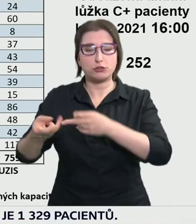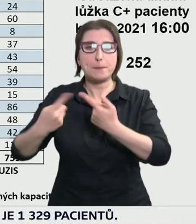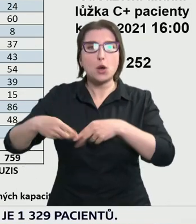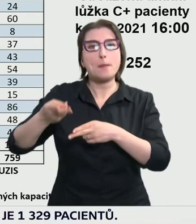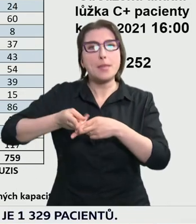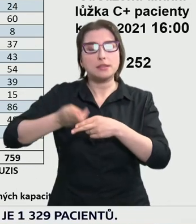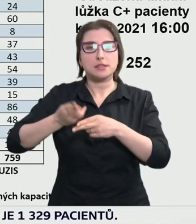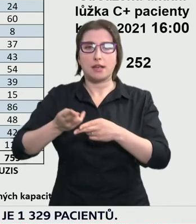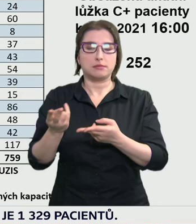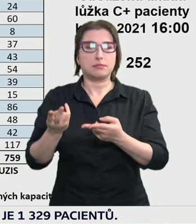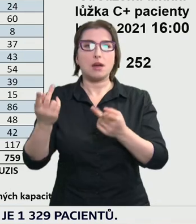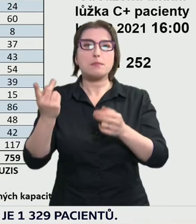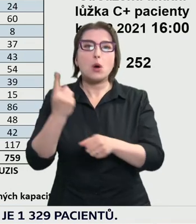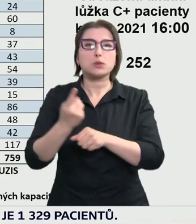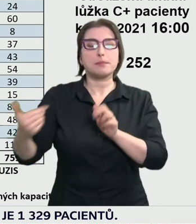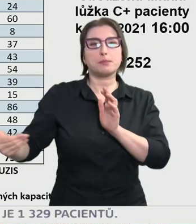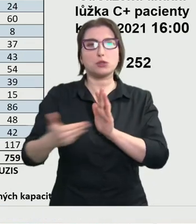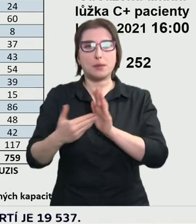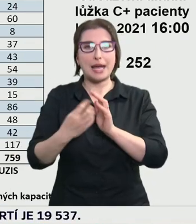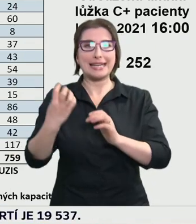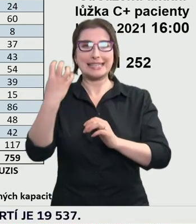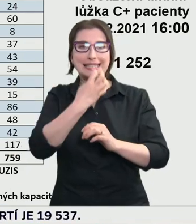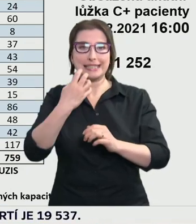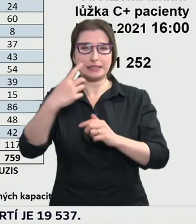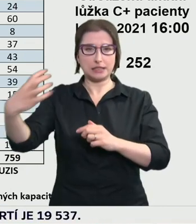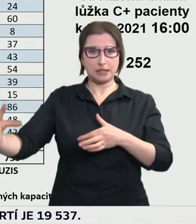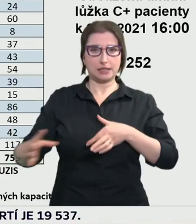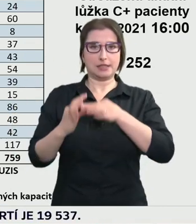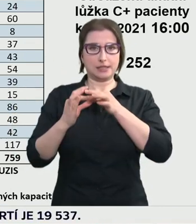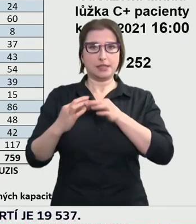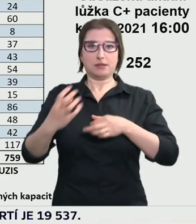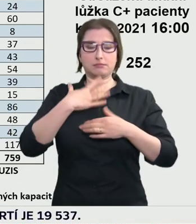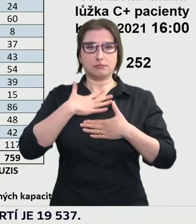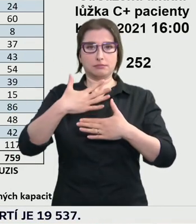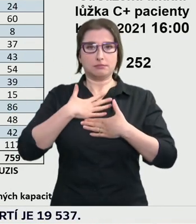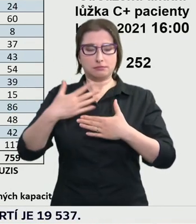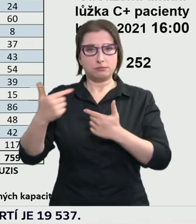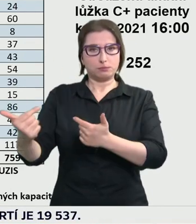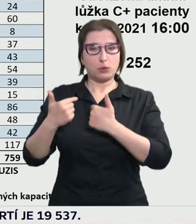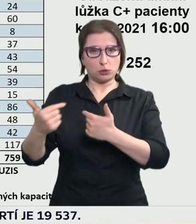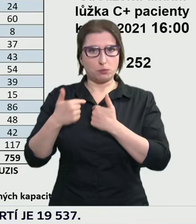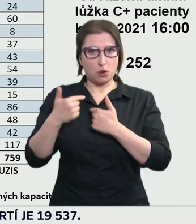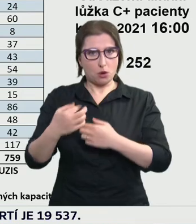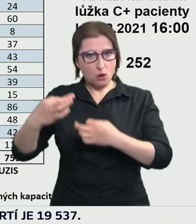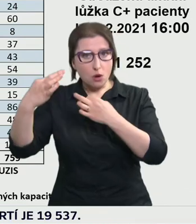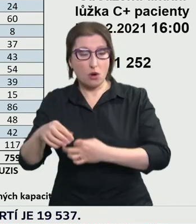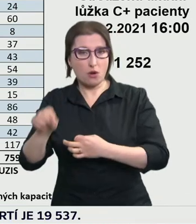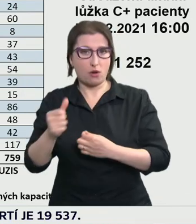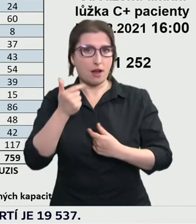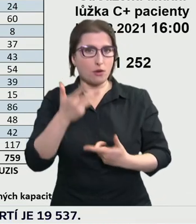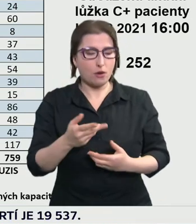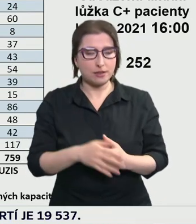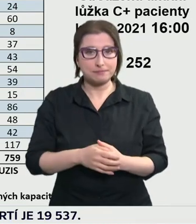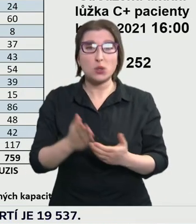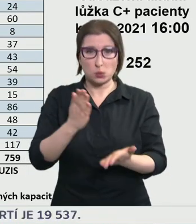vyžadují pouze kyslík bez nějaké orgánové podpory. Už tady zaznělo, že ta čísla stoupají,